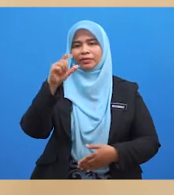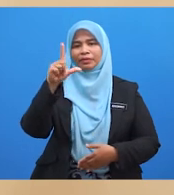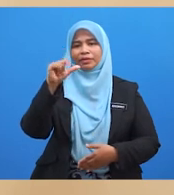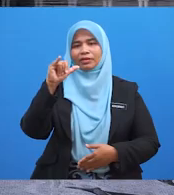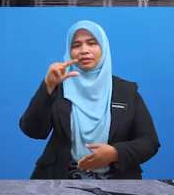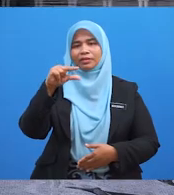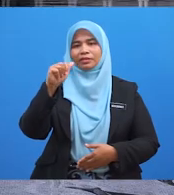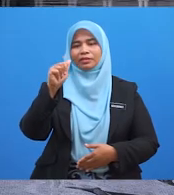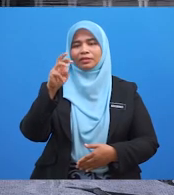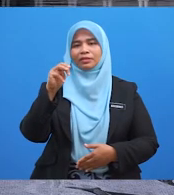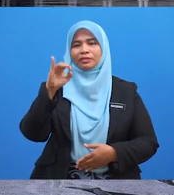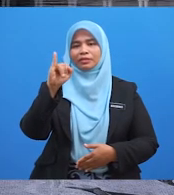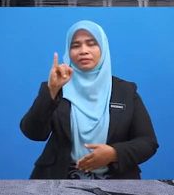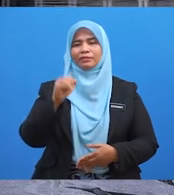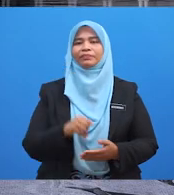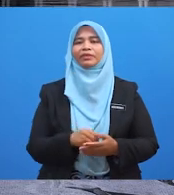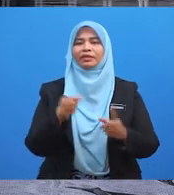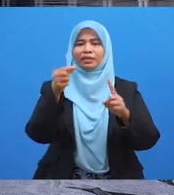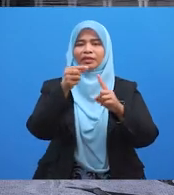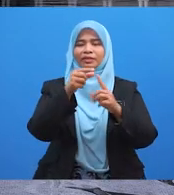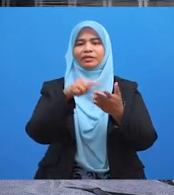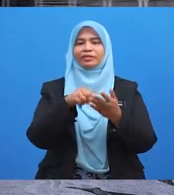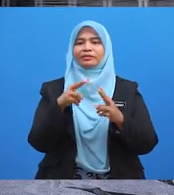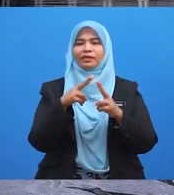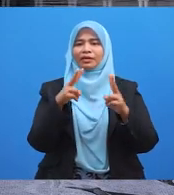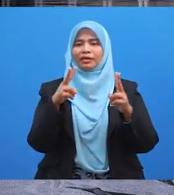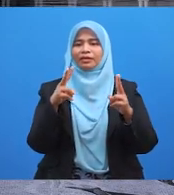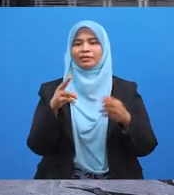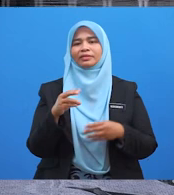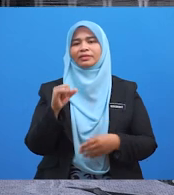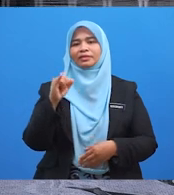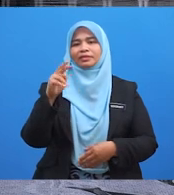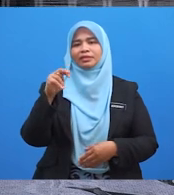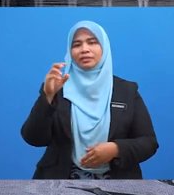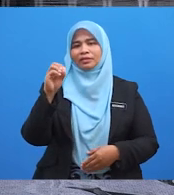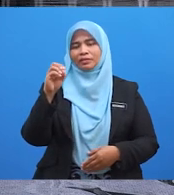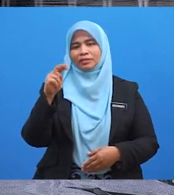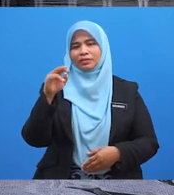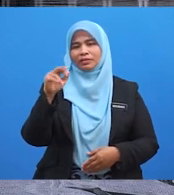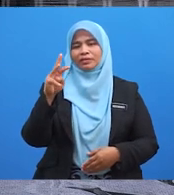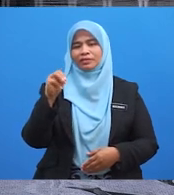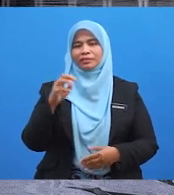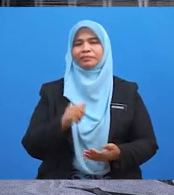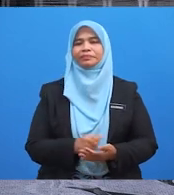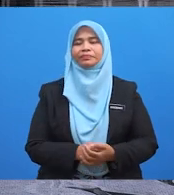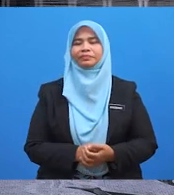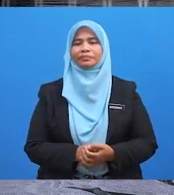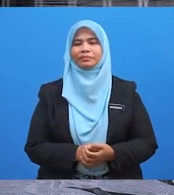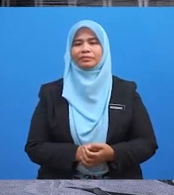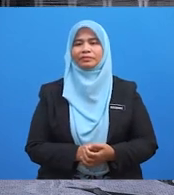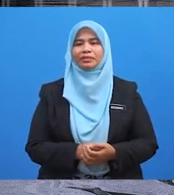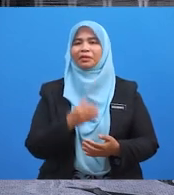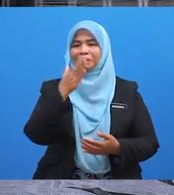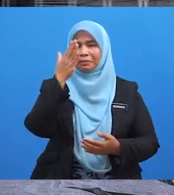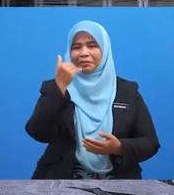mendengarnya. Perkataan ini sangat sinonim dan agak sedikit kontroversi dalam masyarakat kita di Malaysia.